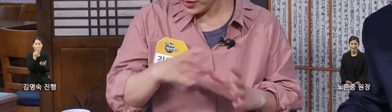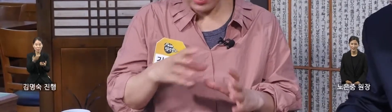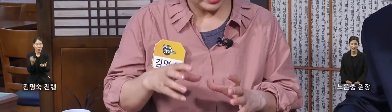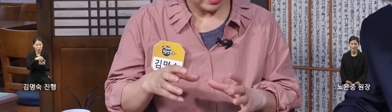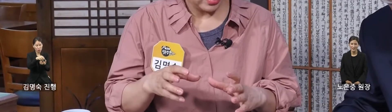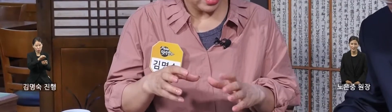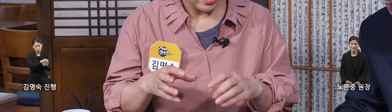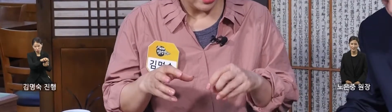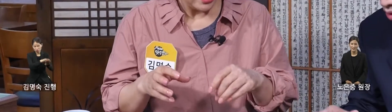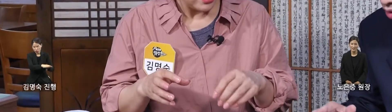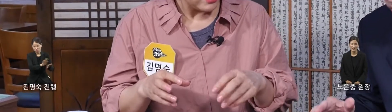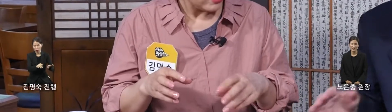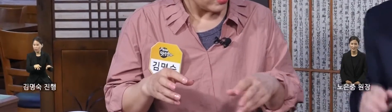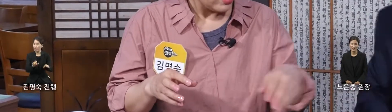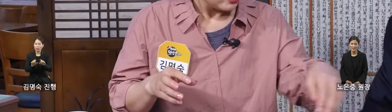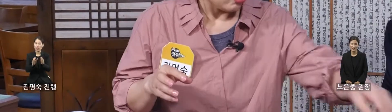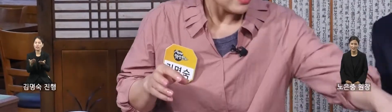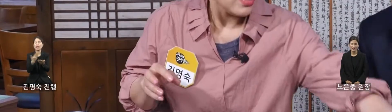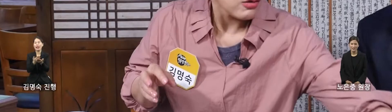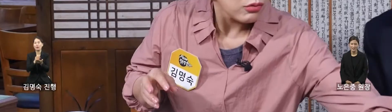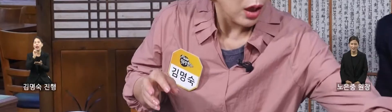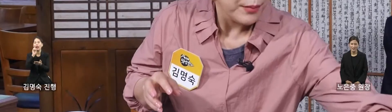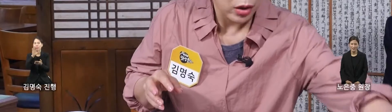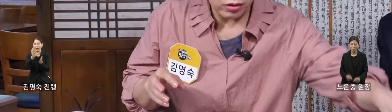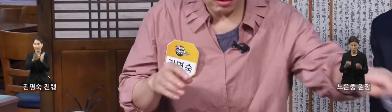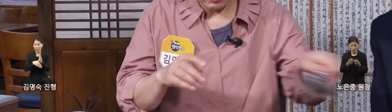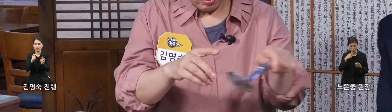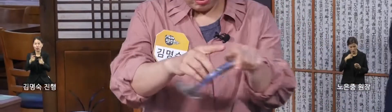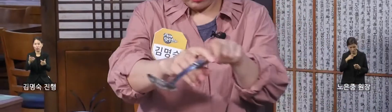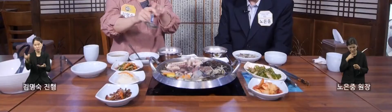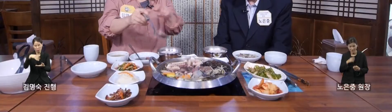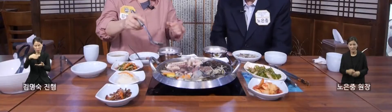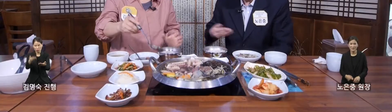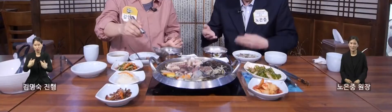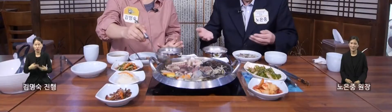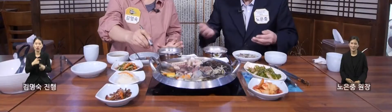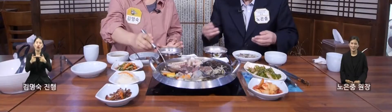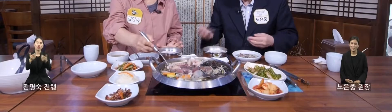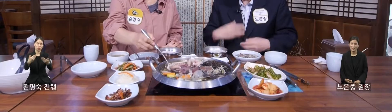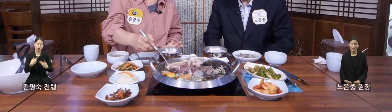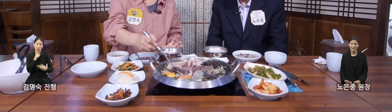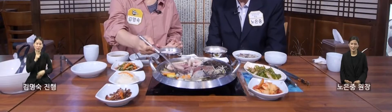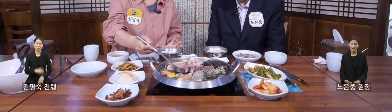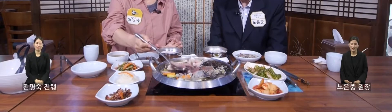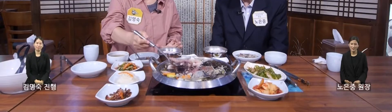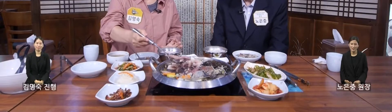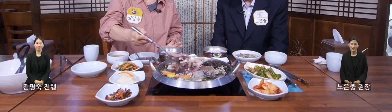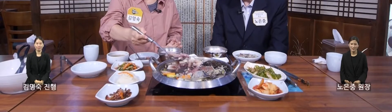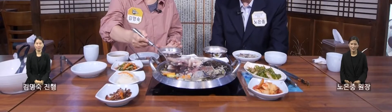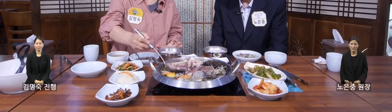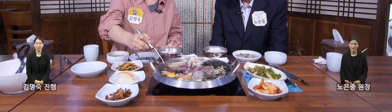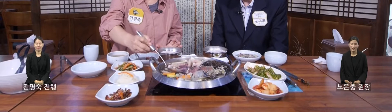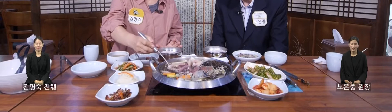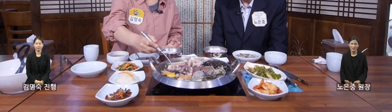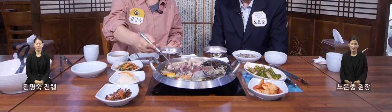이제 그때그때 그때. 네. 이걸 근데 그래서 어떻게 더 달라고 좀, 하면 더 주시기도 하고. 아, 위에다 하시고. 이제. 예.